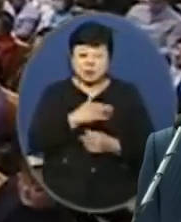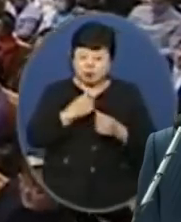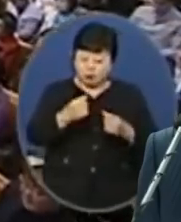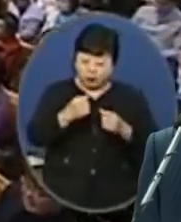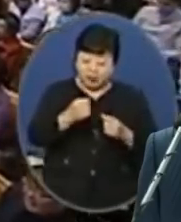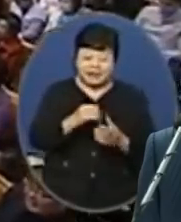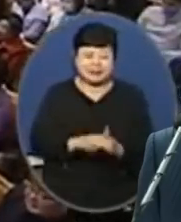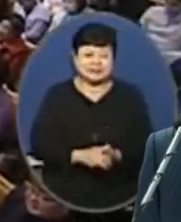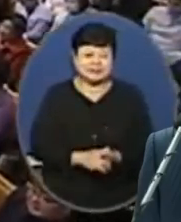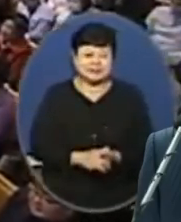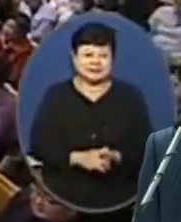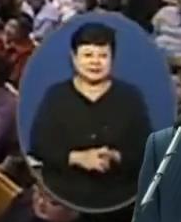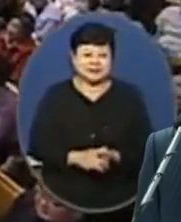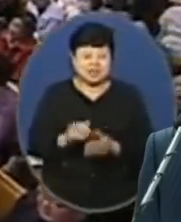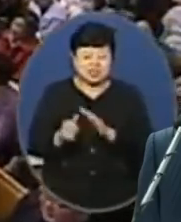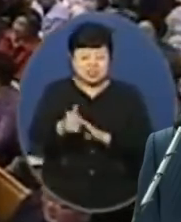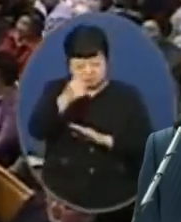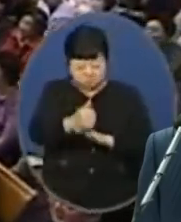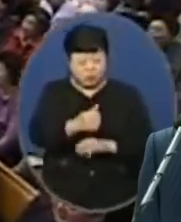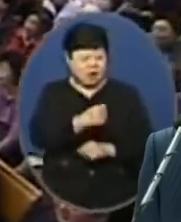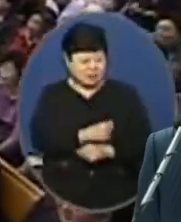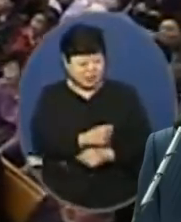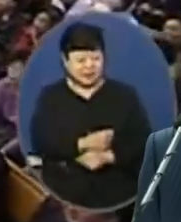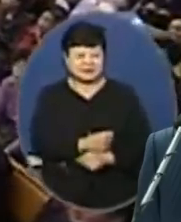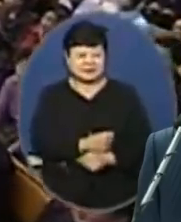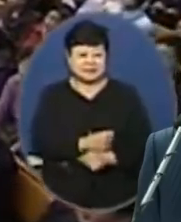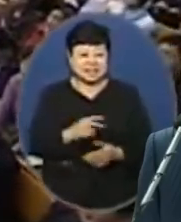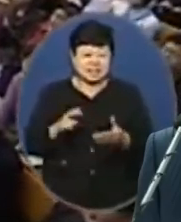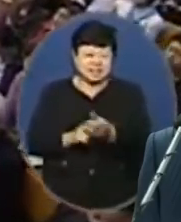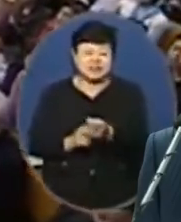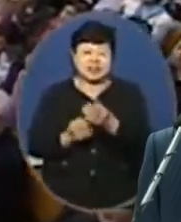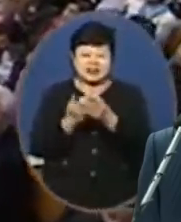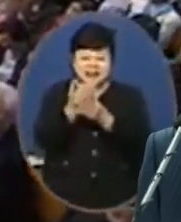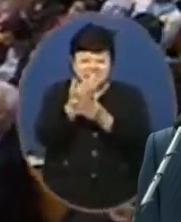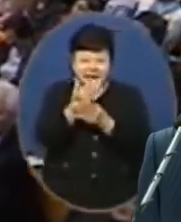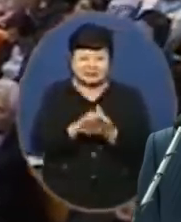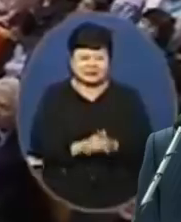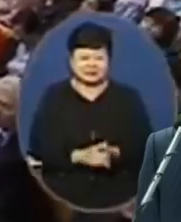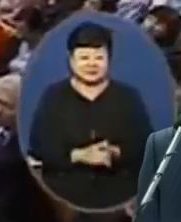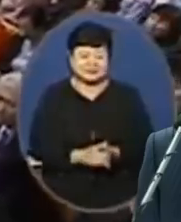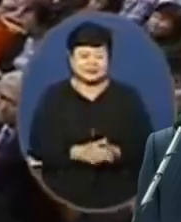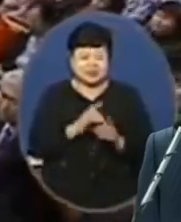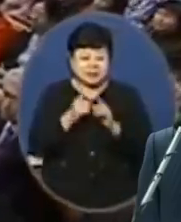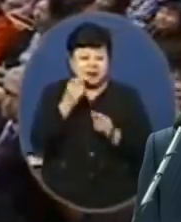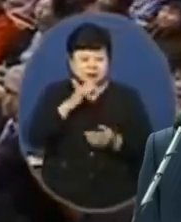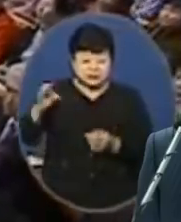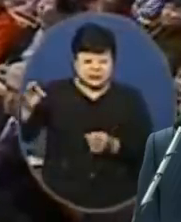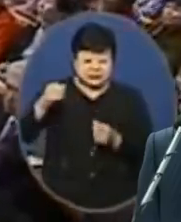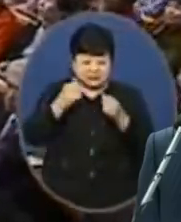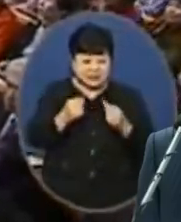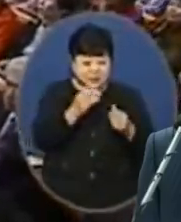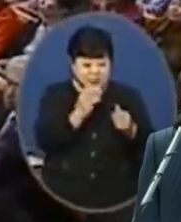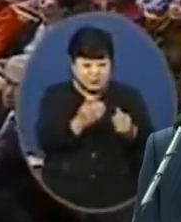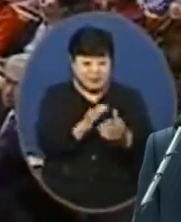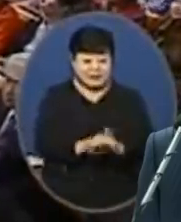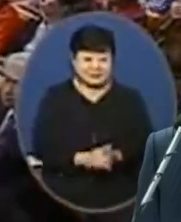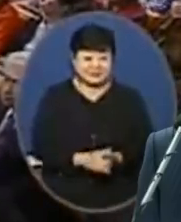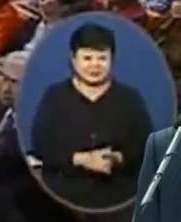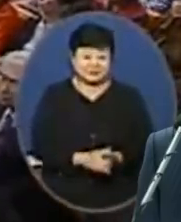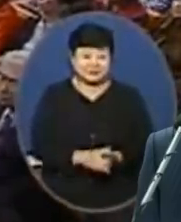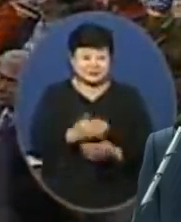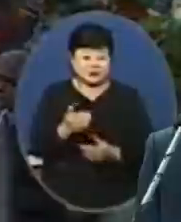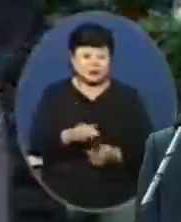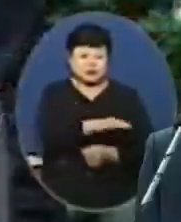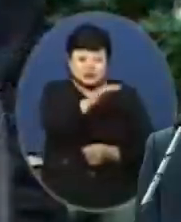건강하다. 나는 성공한다. 기적이 일어난다. 말로 시인하고 다니시라고요.